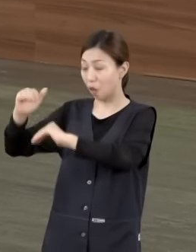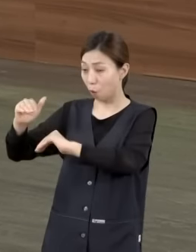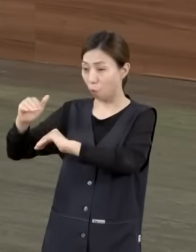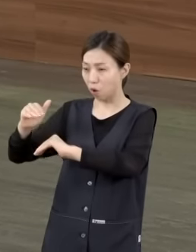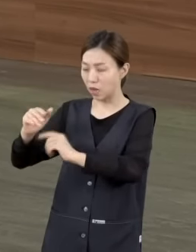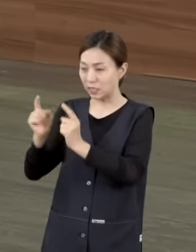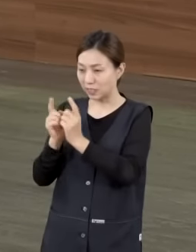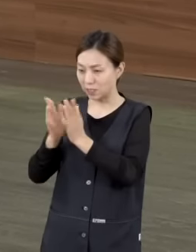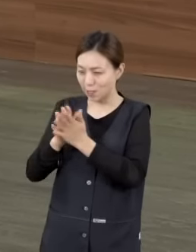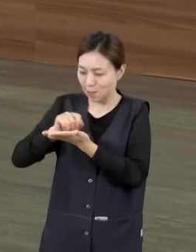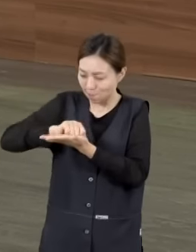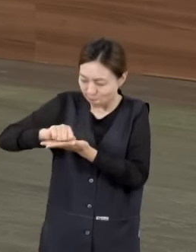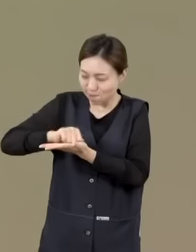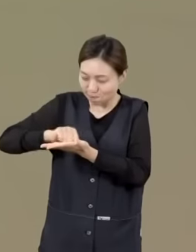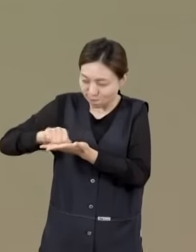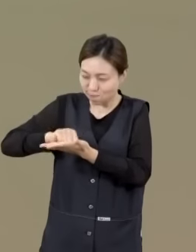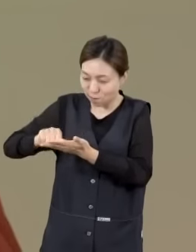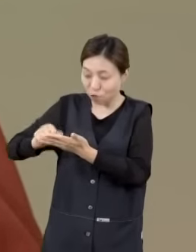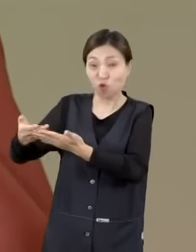주고